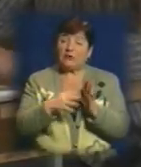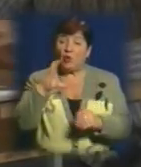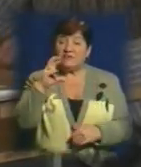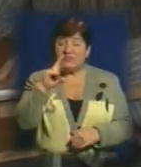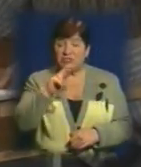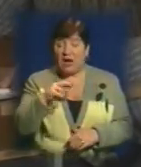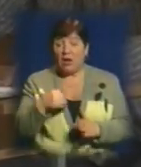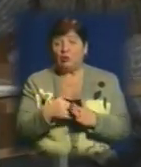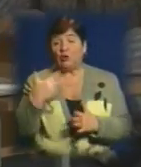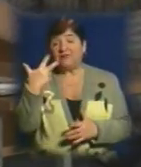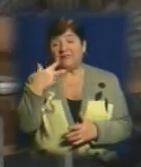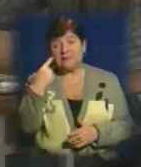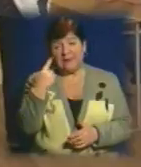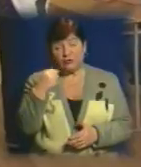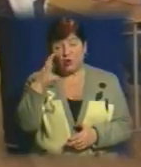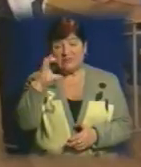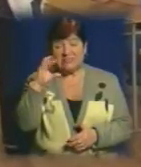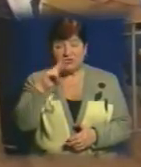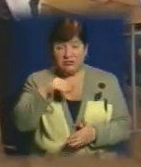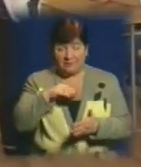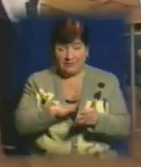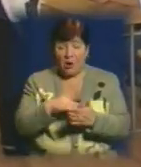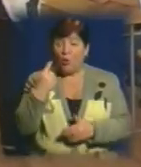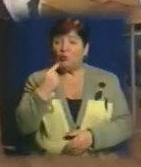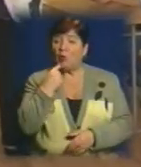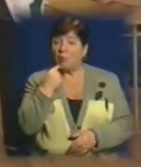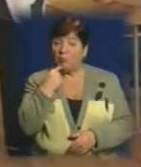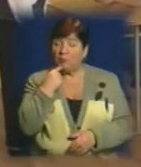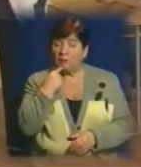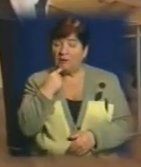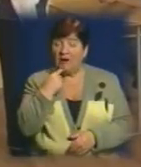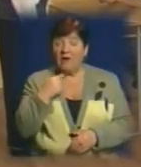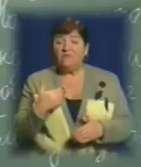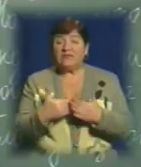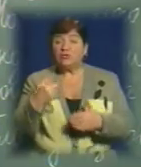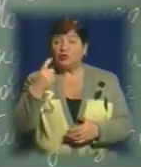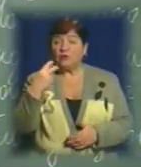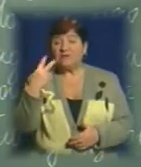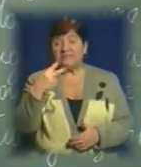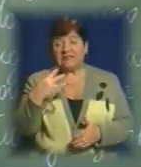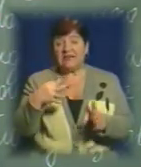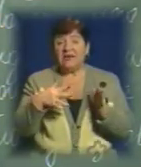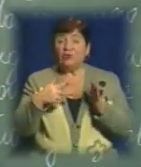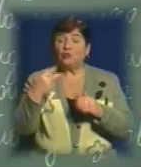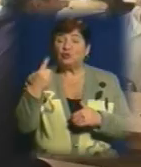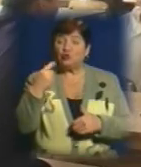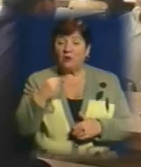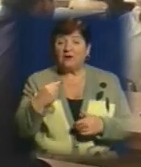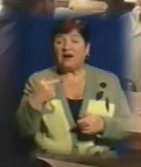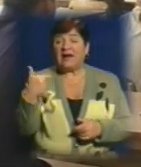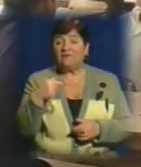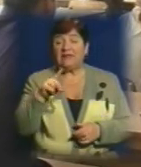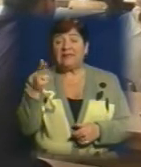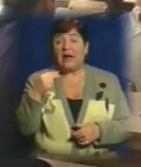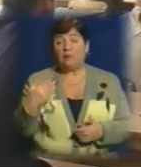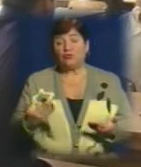триватиме до 31 січня. Цього року вартість складання одного пробного тесту коливатиметься від 129 до 137 гривень залежно від регіону